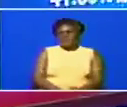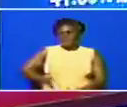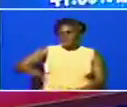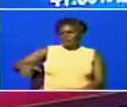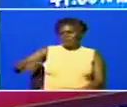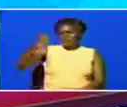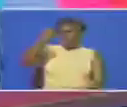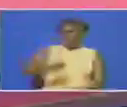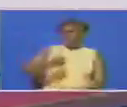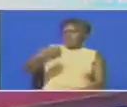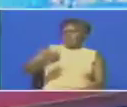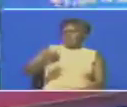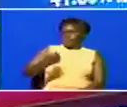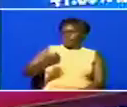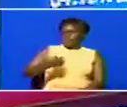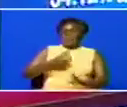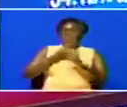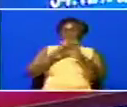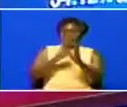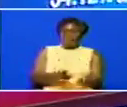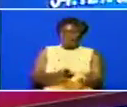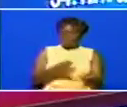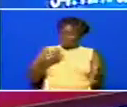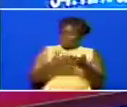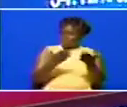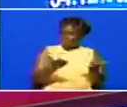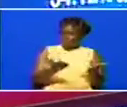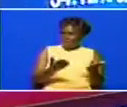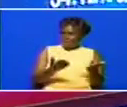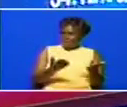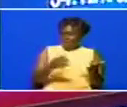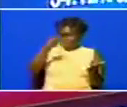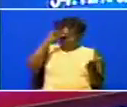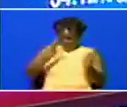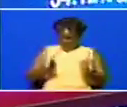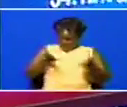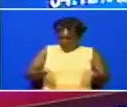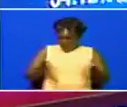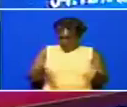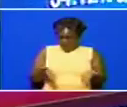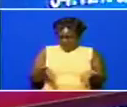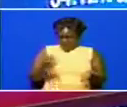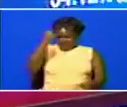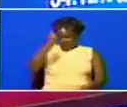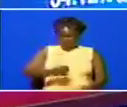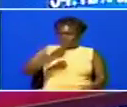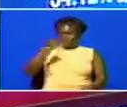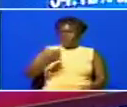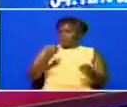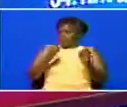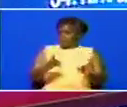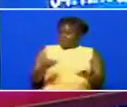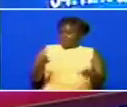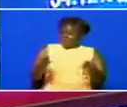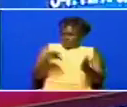ya Kajiado. Kulingana na matokeo ambayo yametolewa kufikia sasa, David Nkendienye ambaye ni gavana wa sasa wa kaunti ya Kajiado, iwapo hali